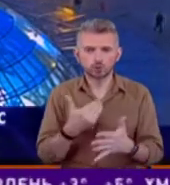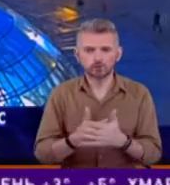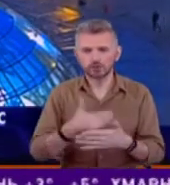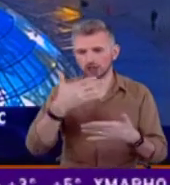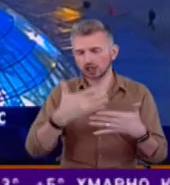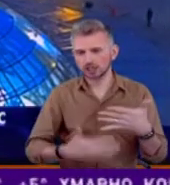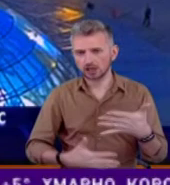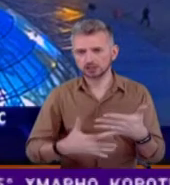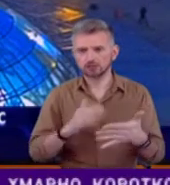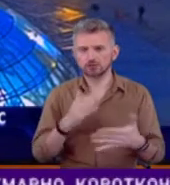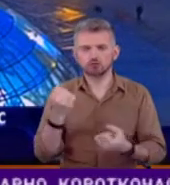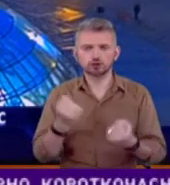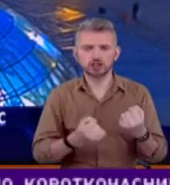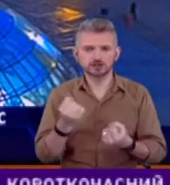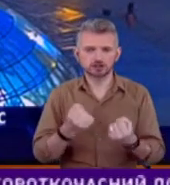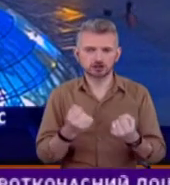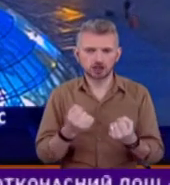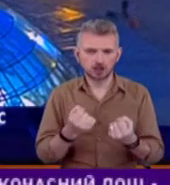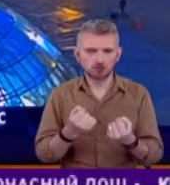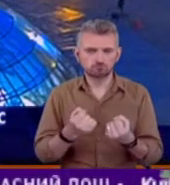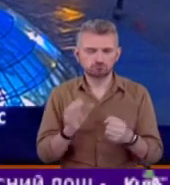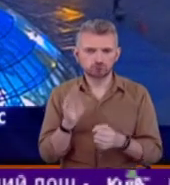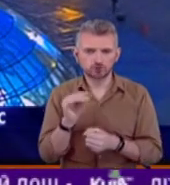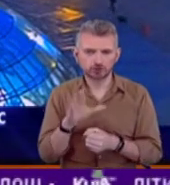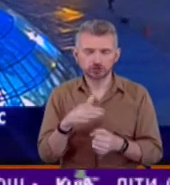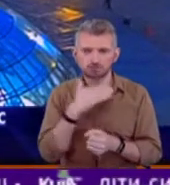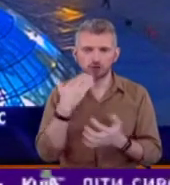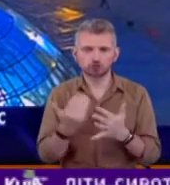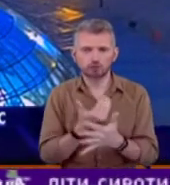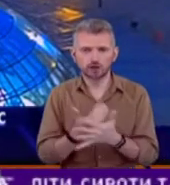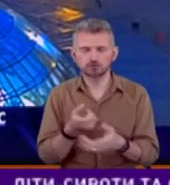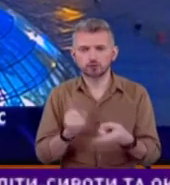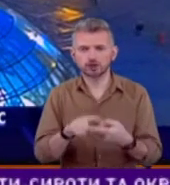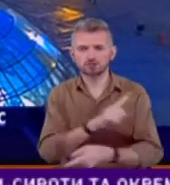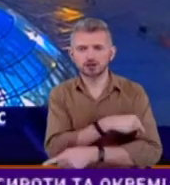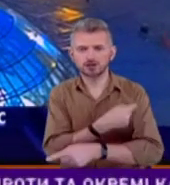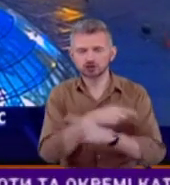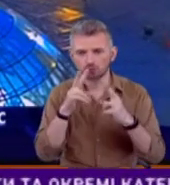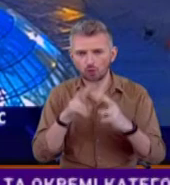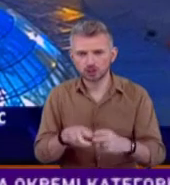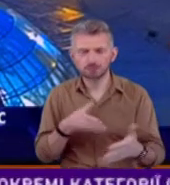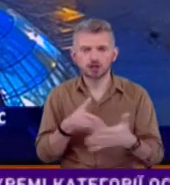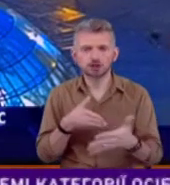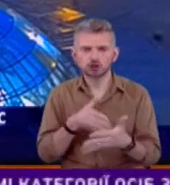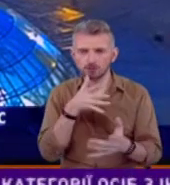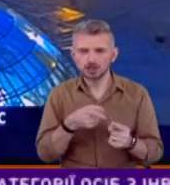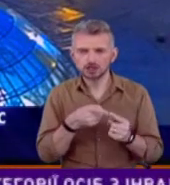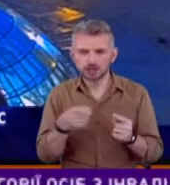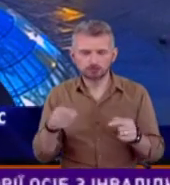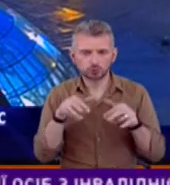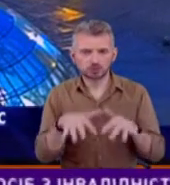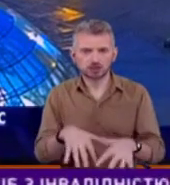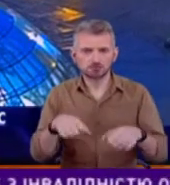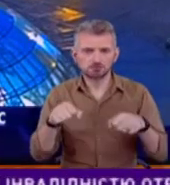в водійських посвідченнях, і там багато теж інновацій, пов'язані з медичним оглядом, і з граничним терміном дії цих